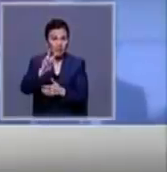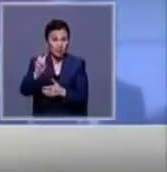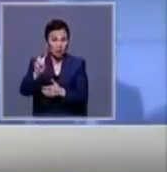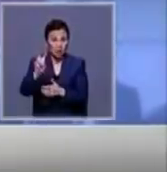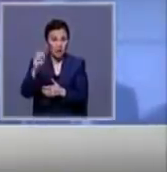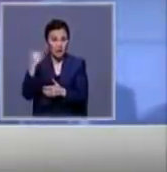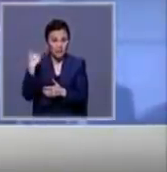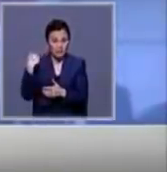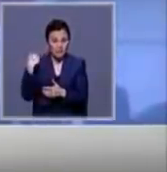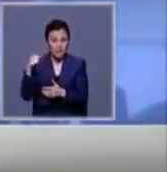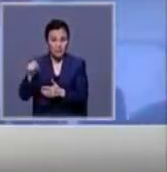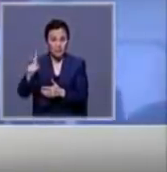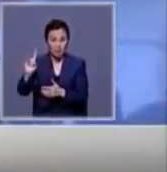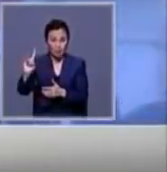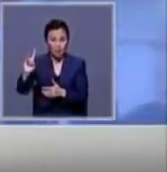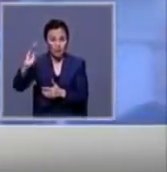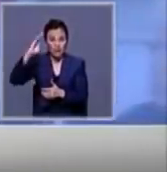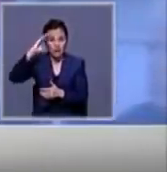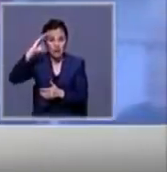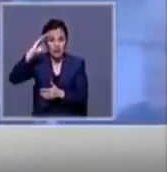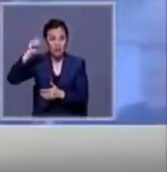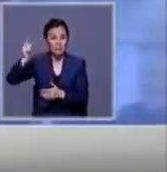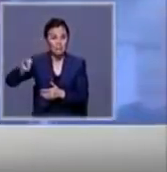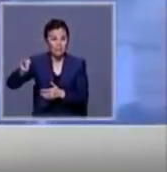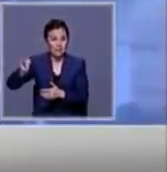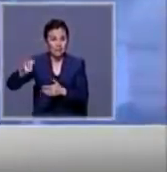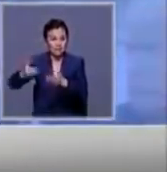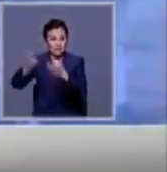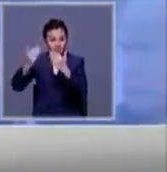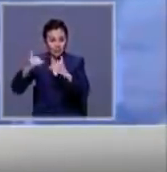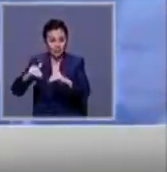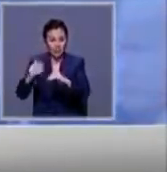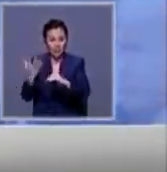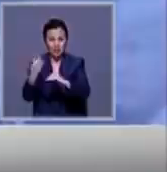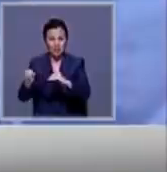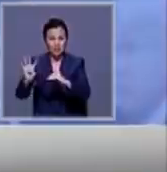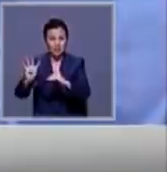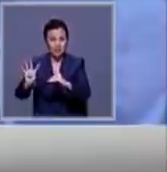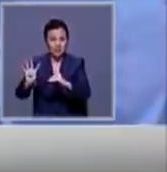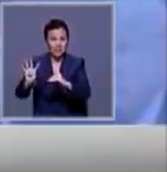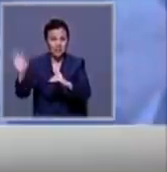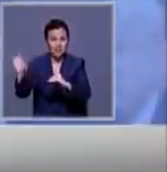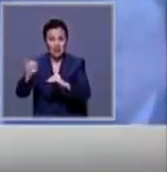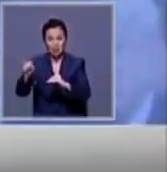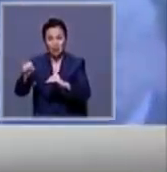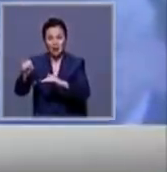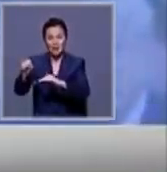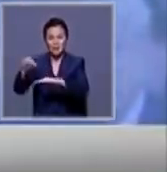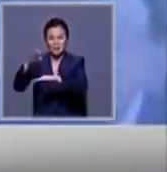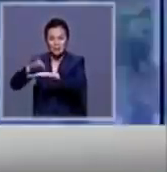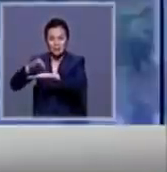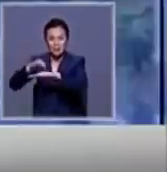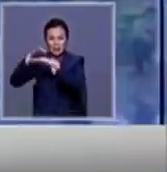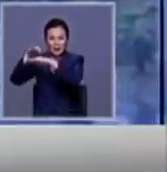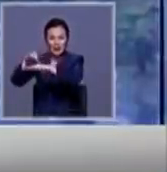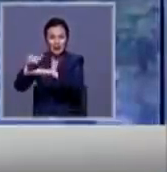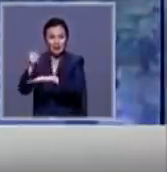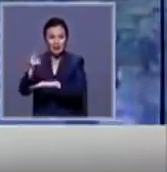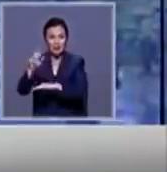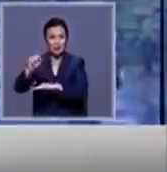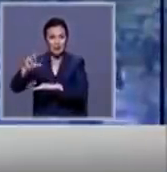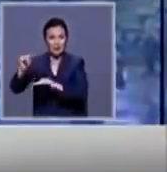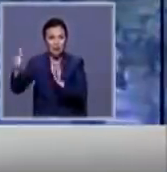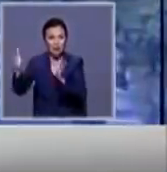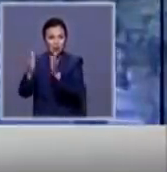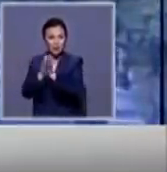นที่มาจาก6ผบ.เหล่าทัพก็เป็นตำแหน่งประจำ ค่ะ แล้วก็อีก194คนก็มาจากการที่สรรหาและแต่งตั้งโดยคสช. รวมเป็น200